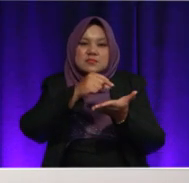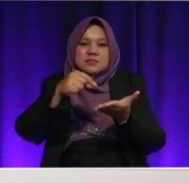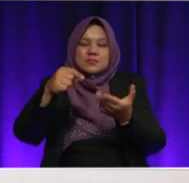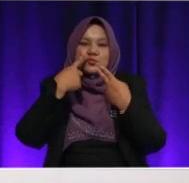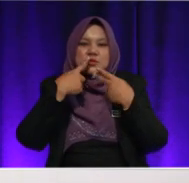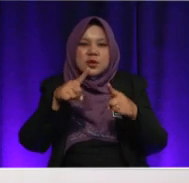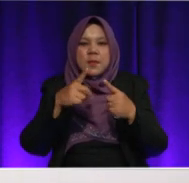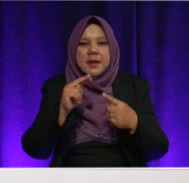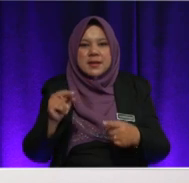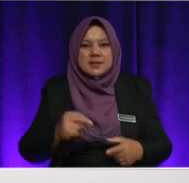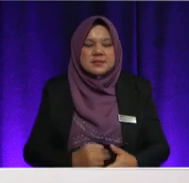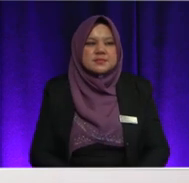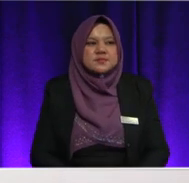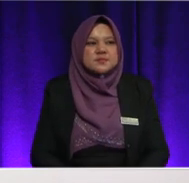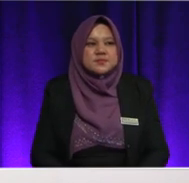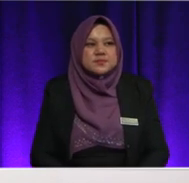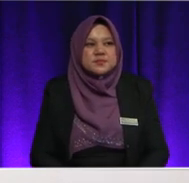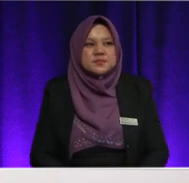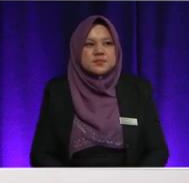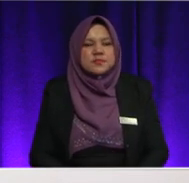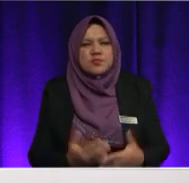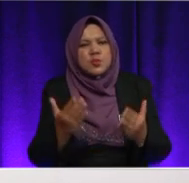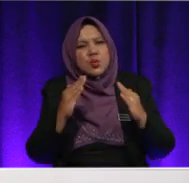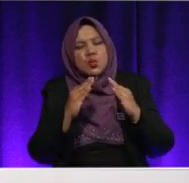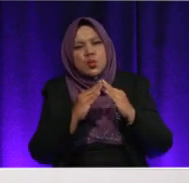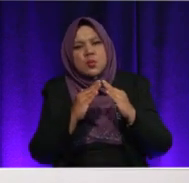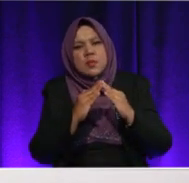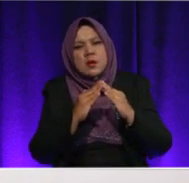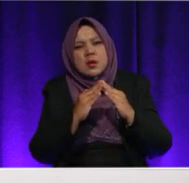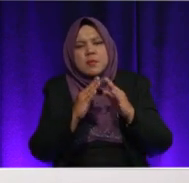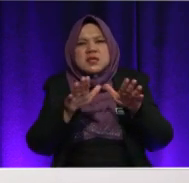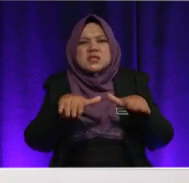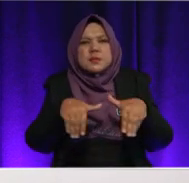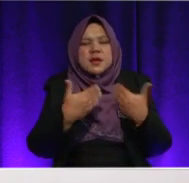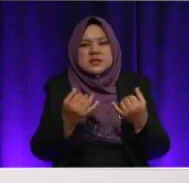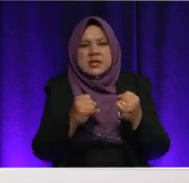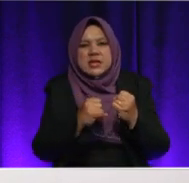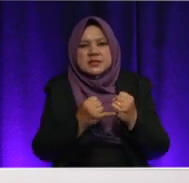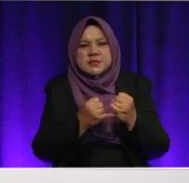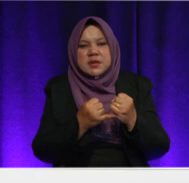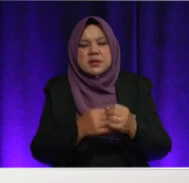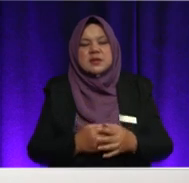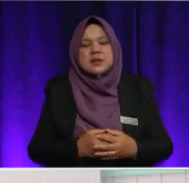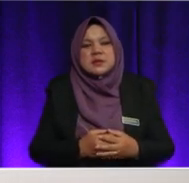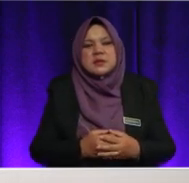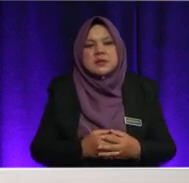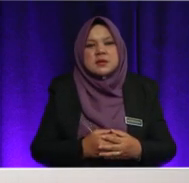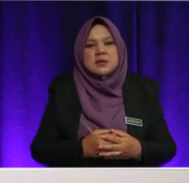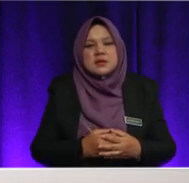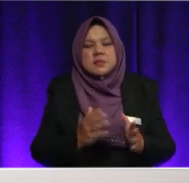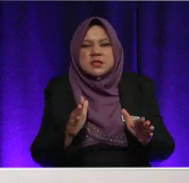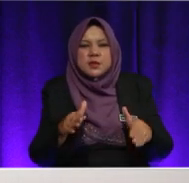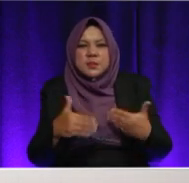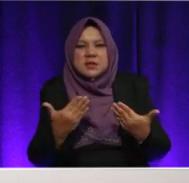yang boleh kita buat kalau kita duduk ke rumah kita sumber tenaga ke rumah kita